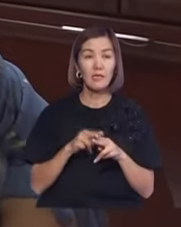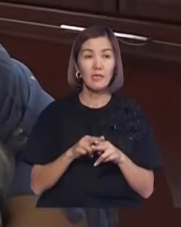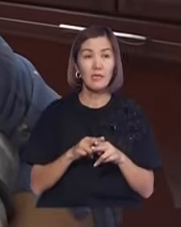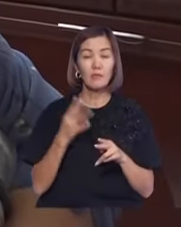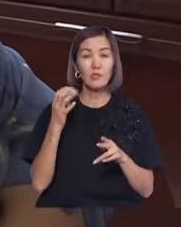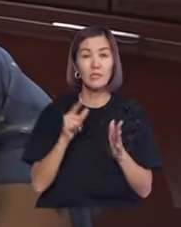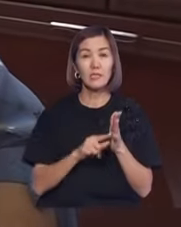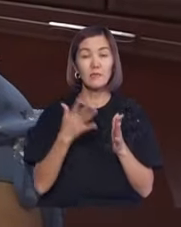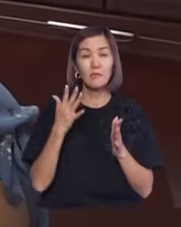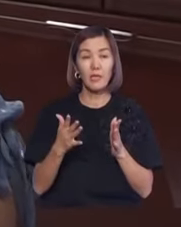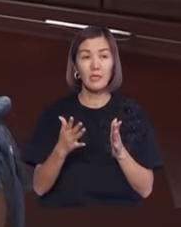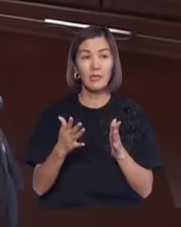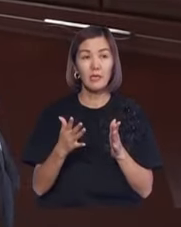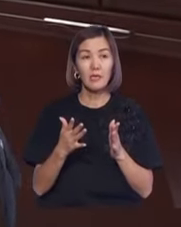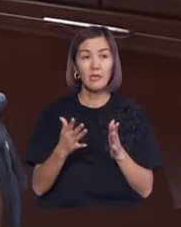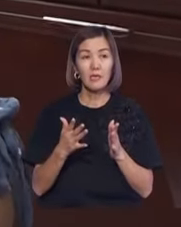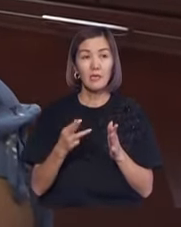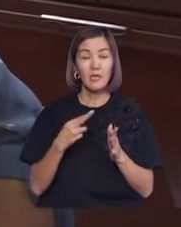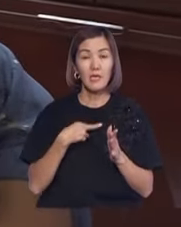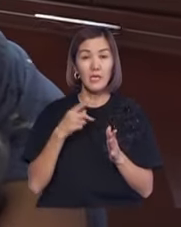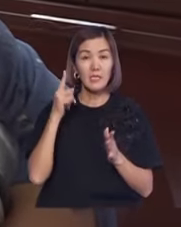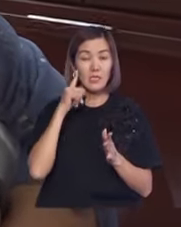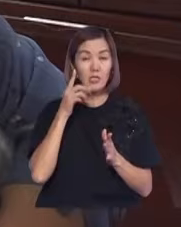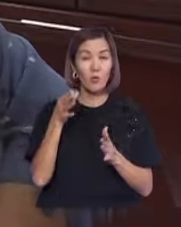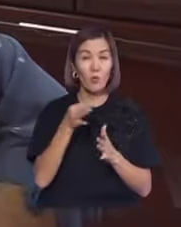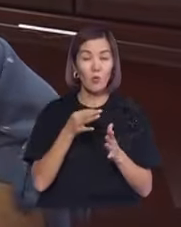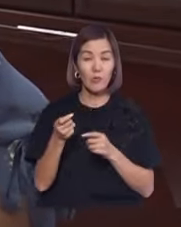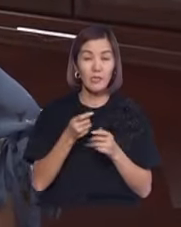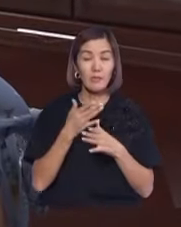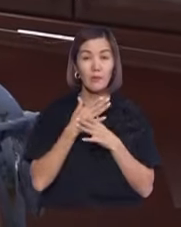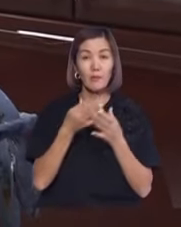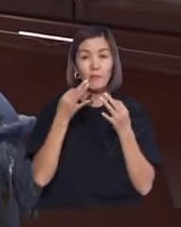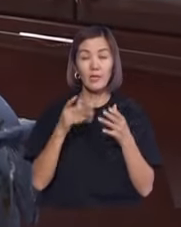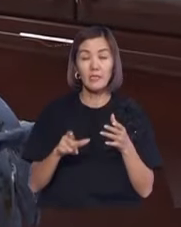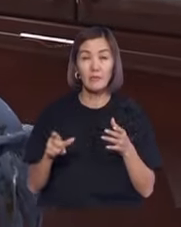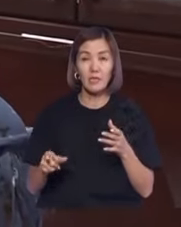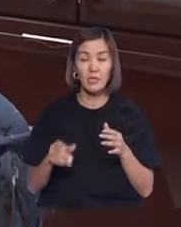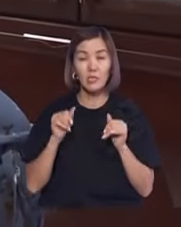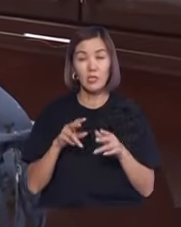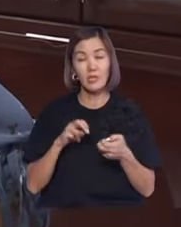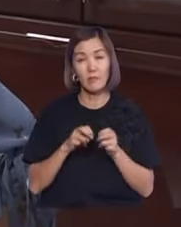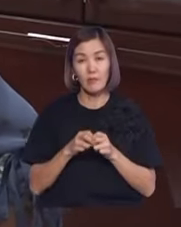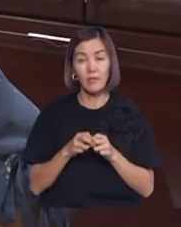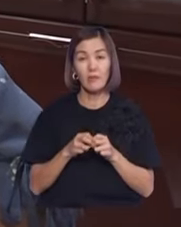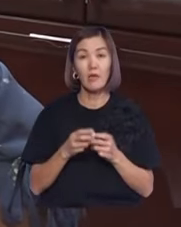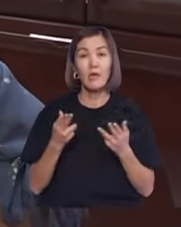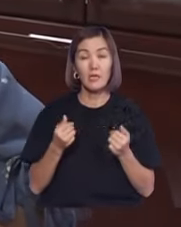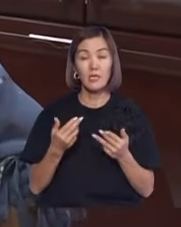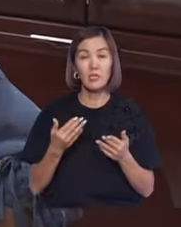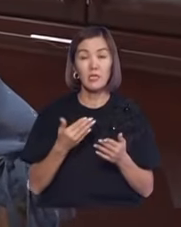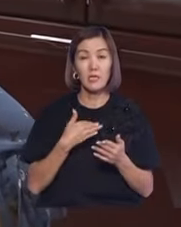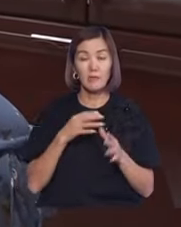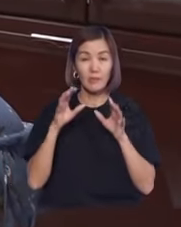встали 475-ми. Я не раз слышала, что глава области помогал простым гражданам решать их проблемы. Конечно же, в